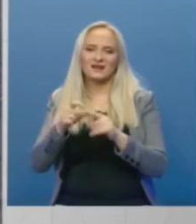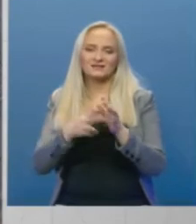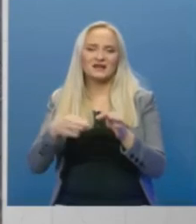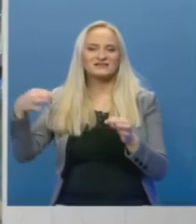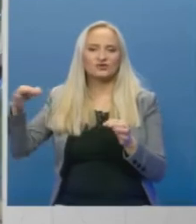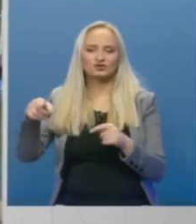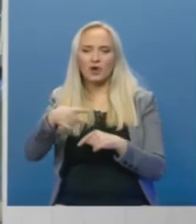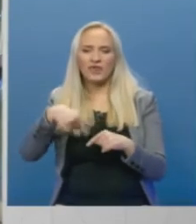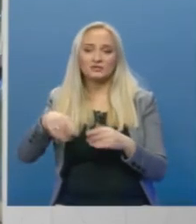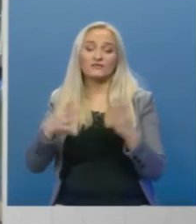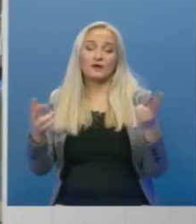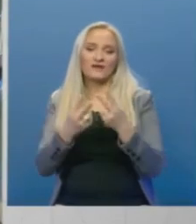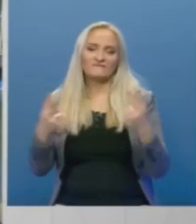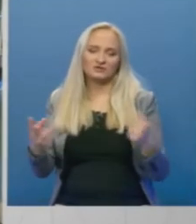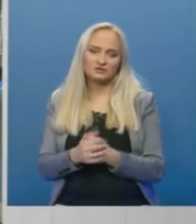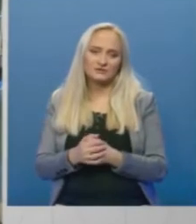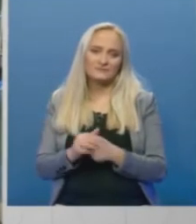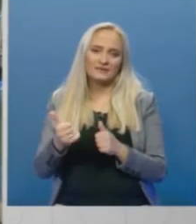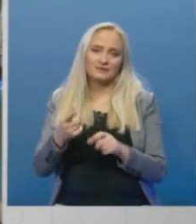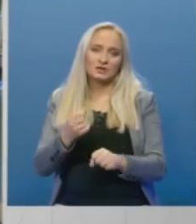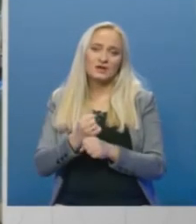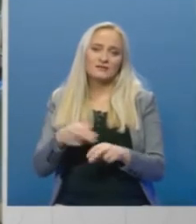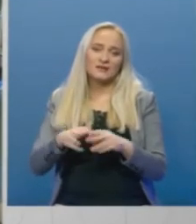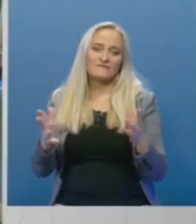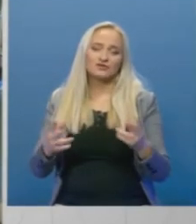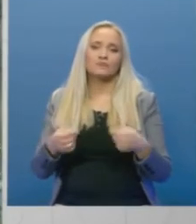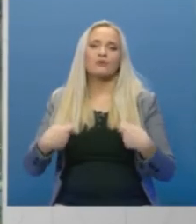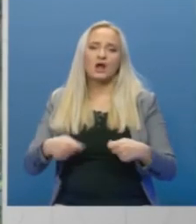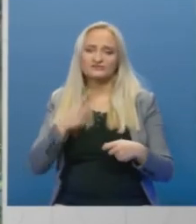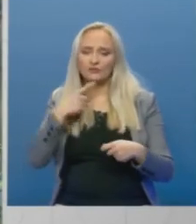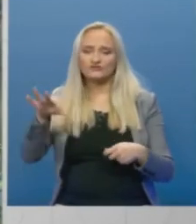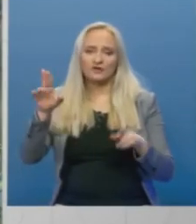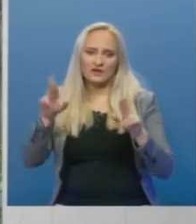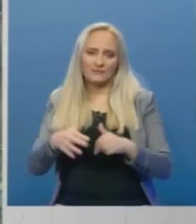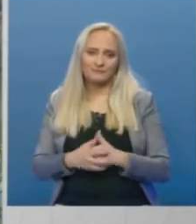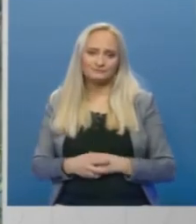Zvorničkog jezera su od velike važnosti jer se radi o najvećem blagu koje Zvornik ima,